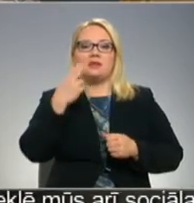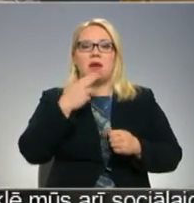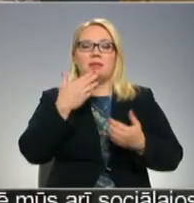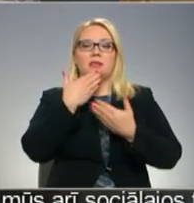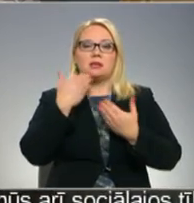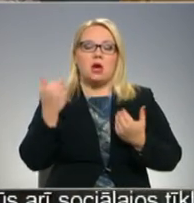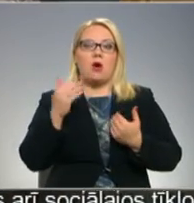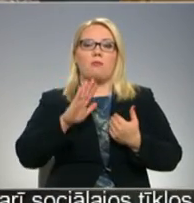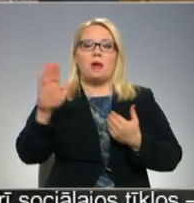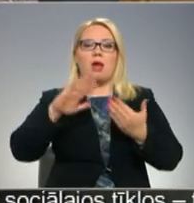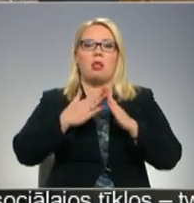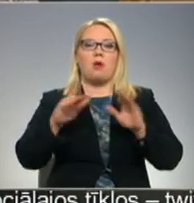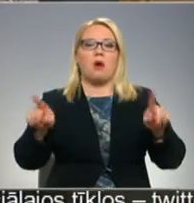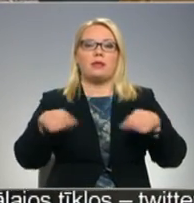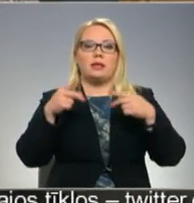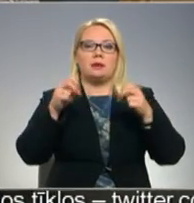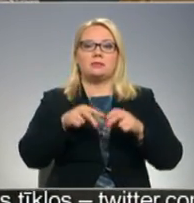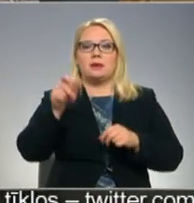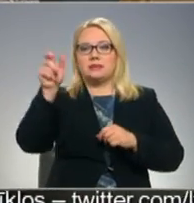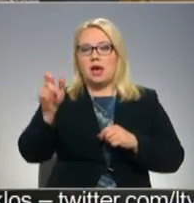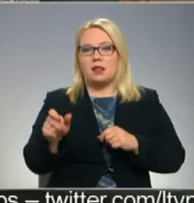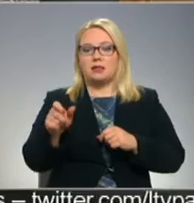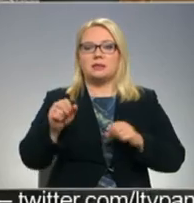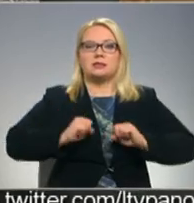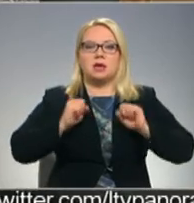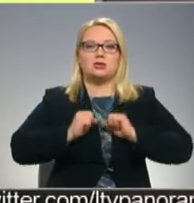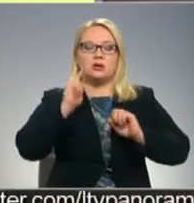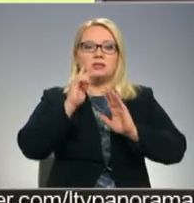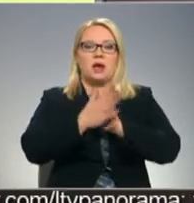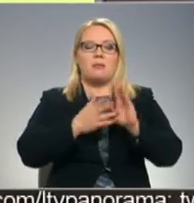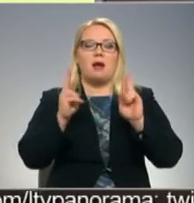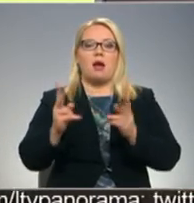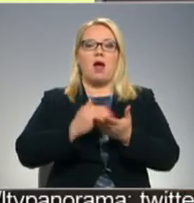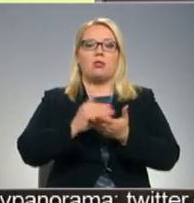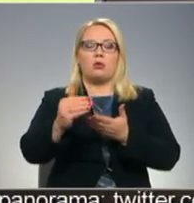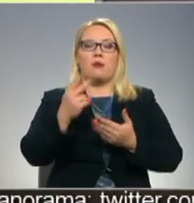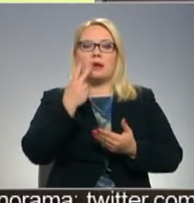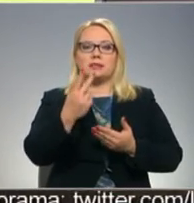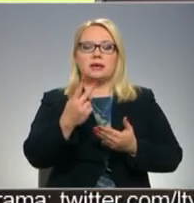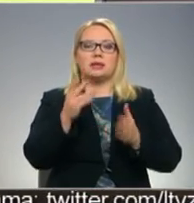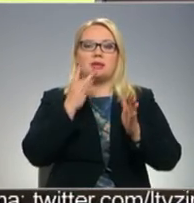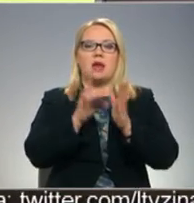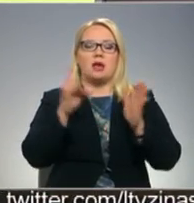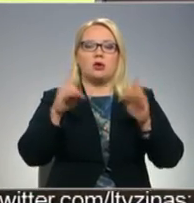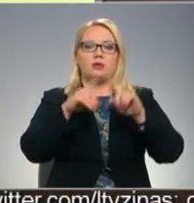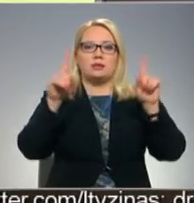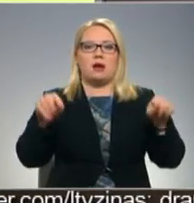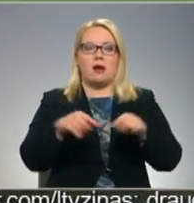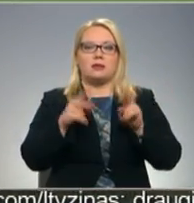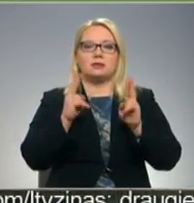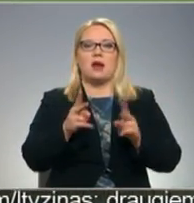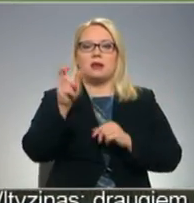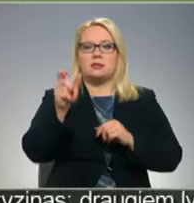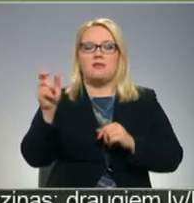nav, viņa pie lauku attīstības speciālistes Ivetas Buņķes cenšas saprast, kā turmāk izskatīsies elektroniskās kartes, kā